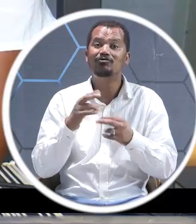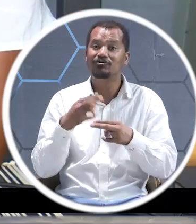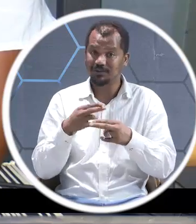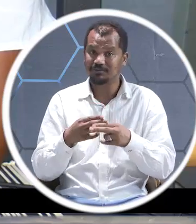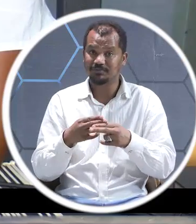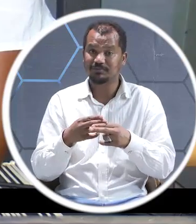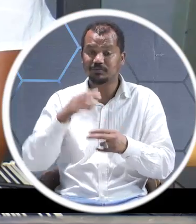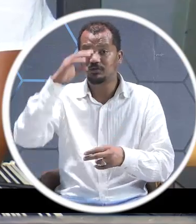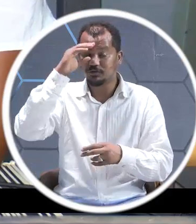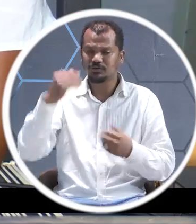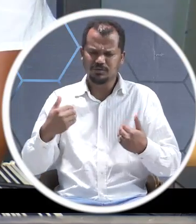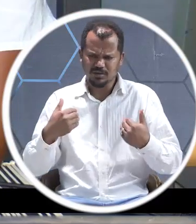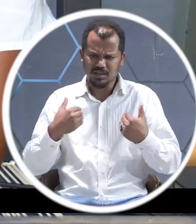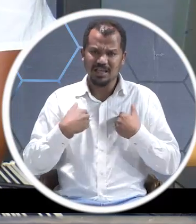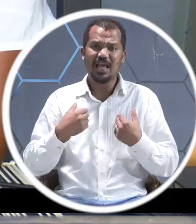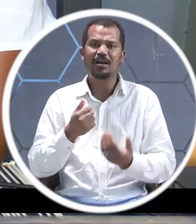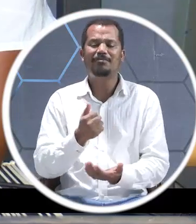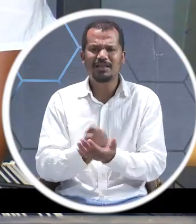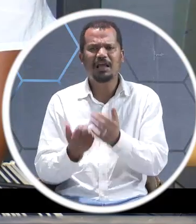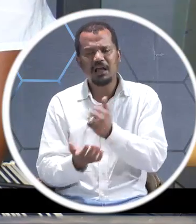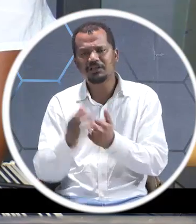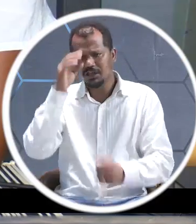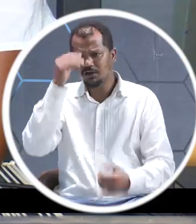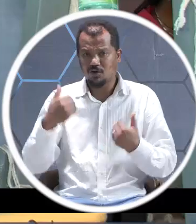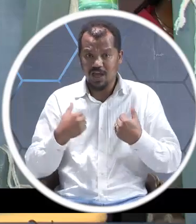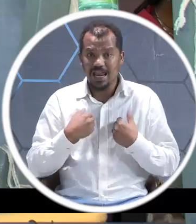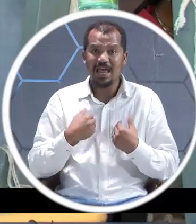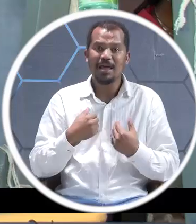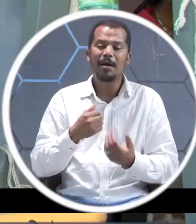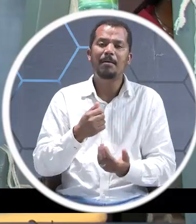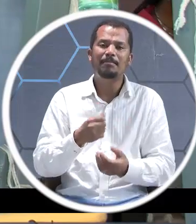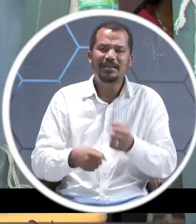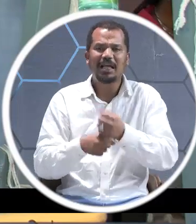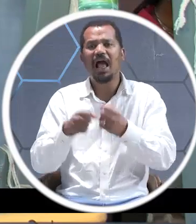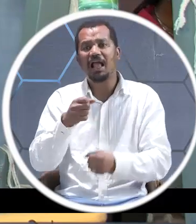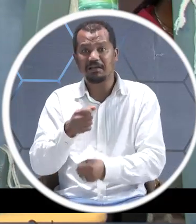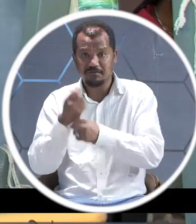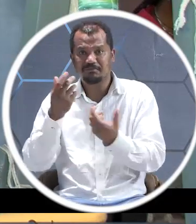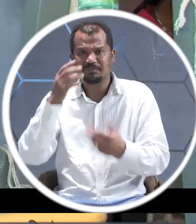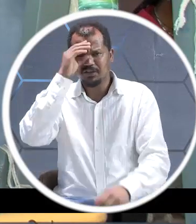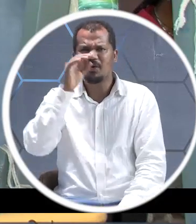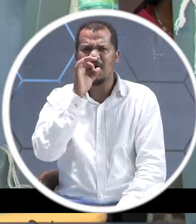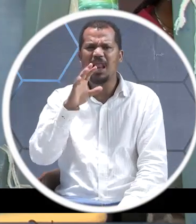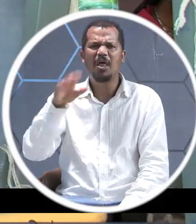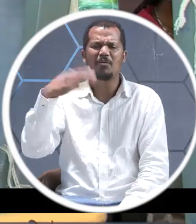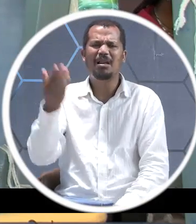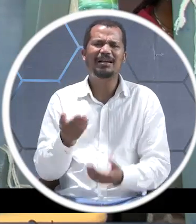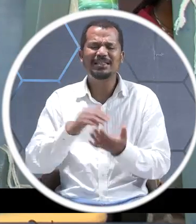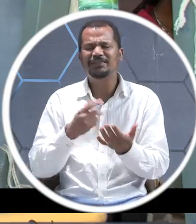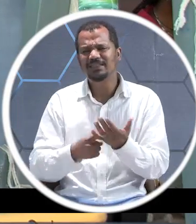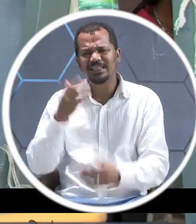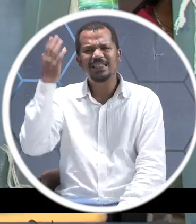የማህበሩም ስያሜና ሰው እያለ መተጋገዝ ሰው እያለ መረዳዳት ነው ያለበት እንጂ ሰው ከሌለ በኋላ